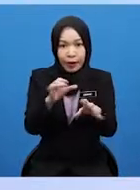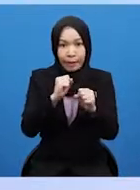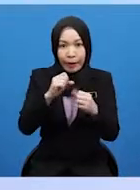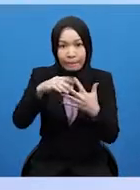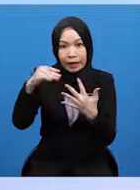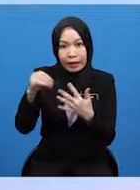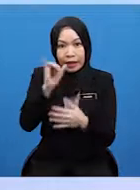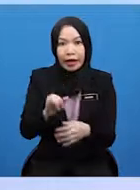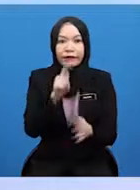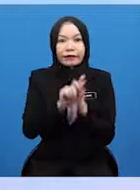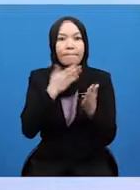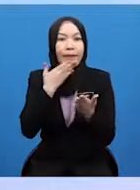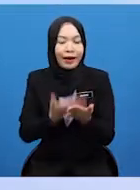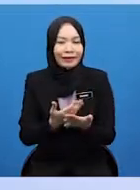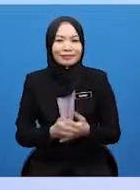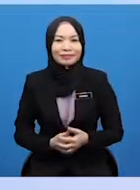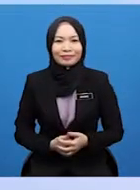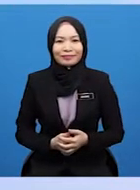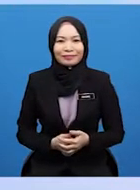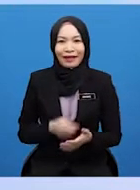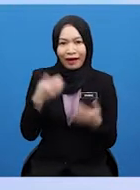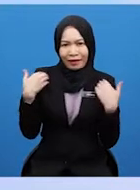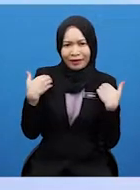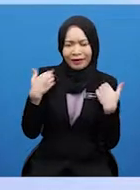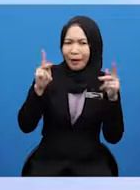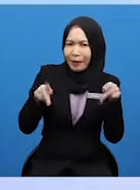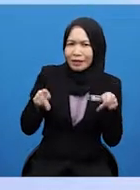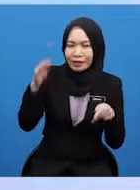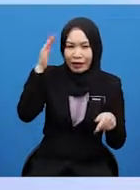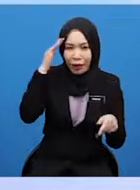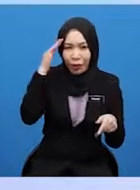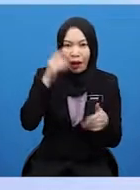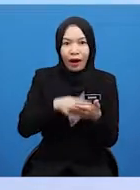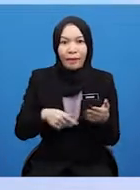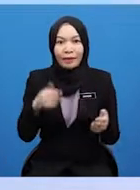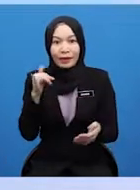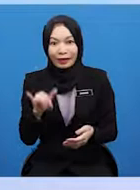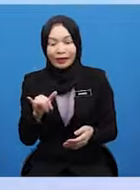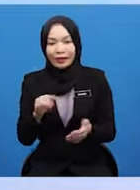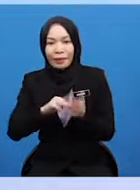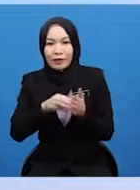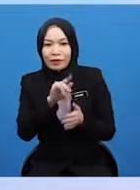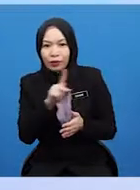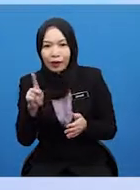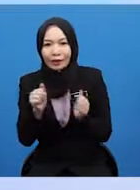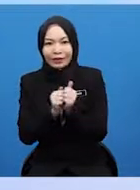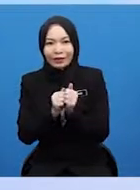Adakah pelajar tahu dengan apa yang dikatakan reka letak? Baiklah, maksud reka letak